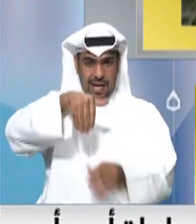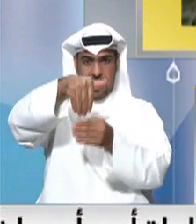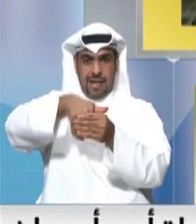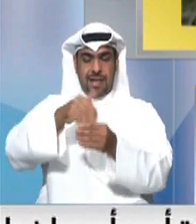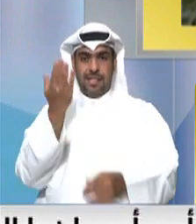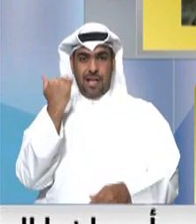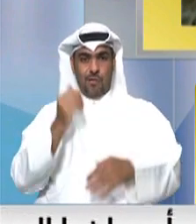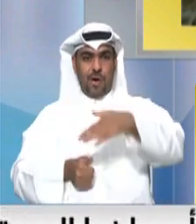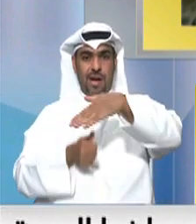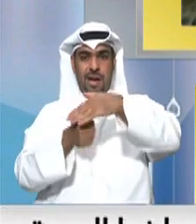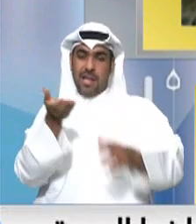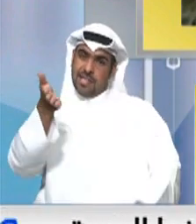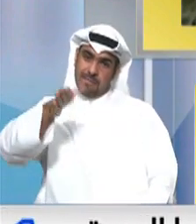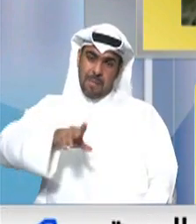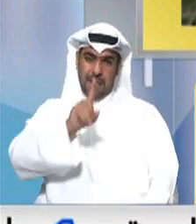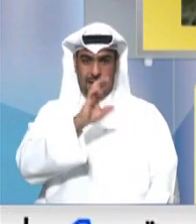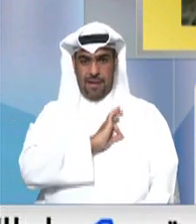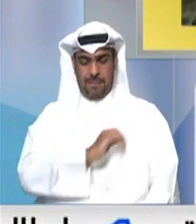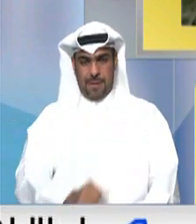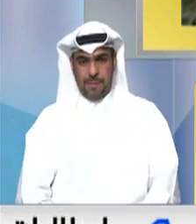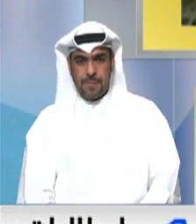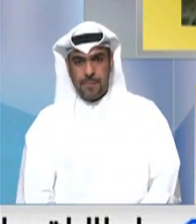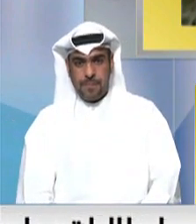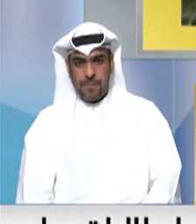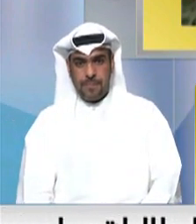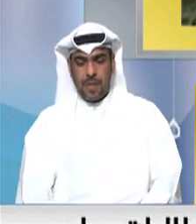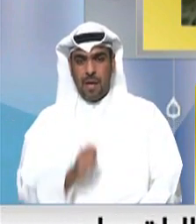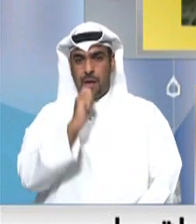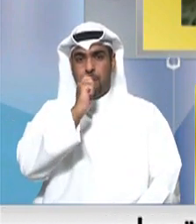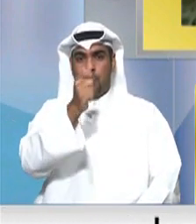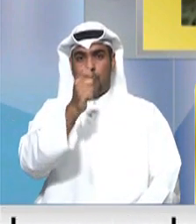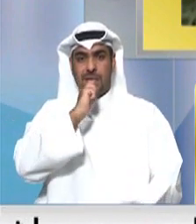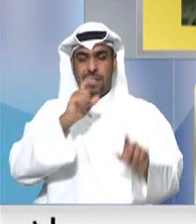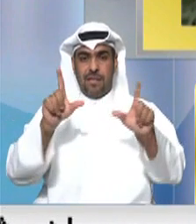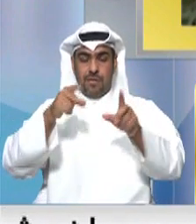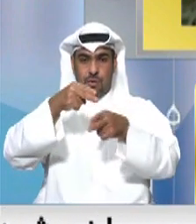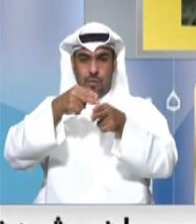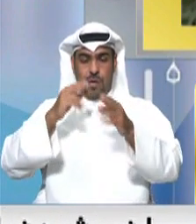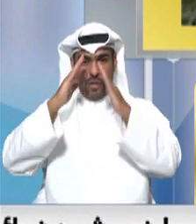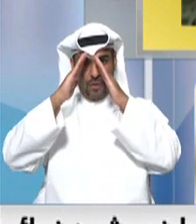رحمه الله. أحمد سامي مراسلنا في طهران، شكرا جزيلا لك.